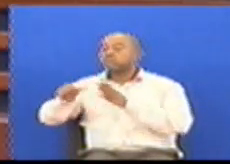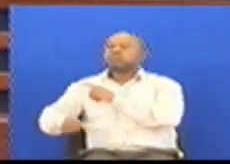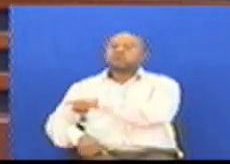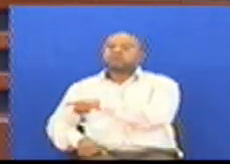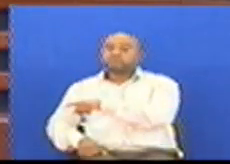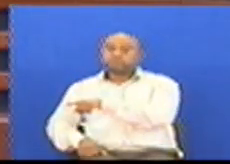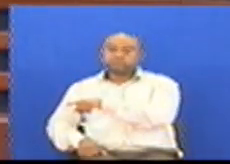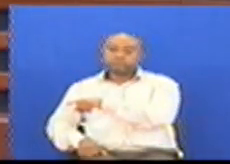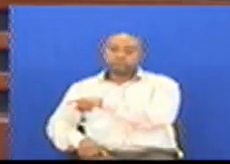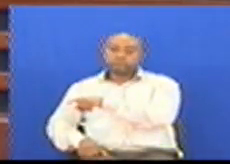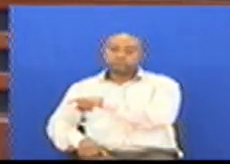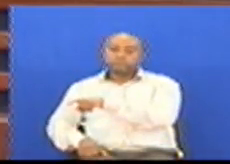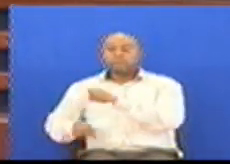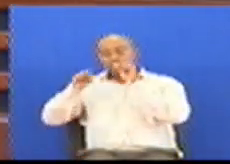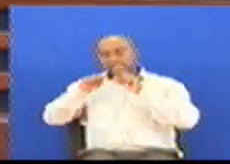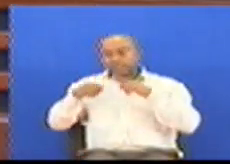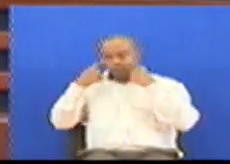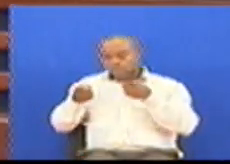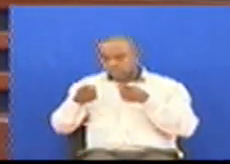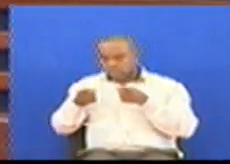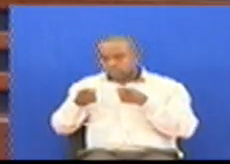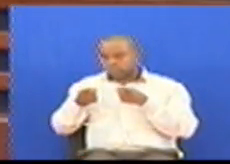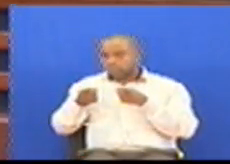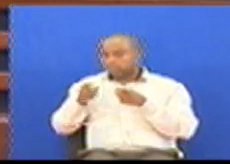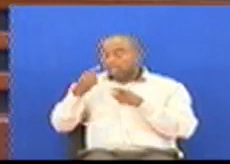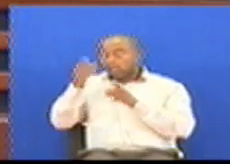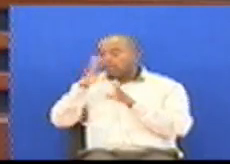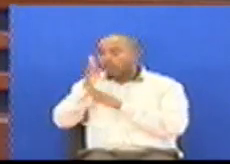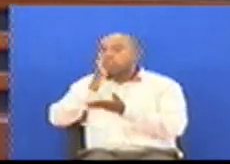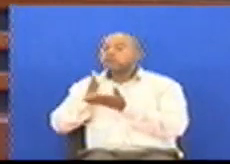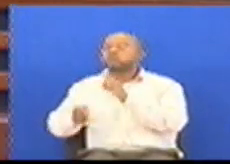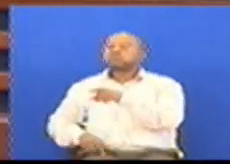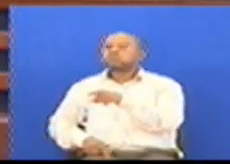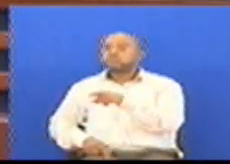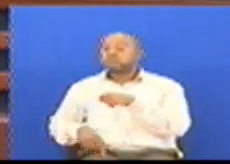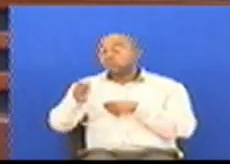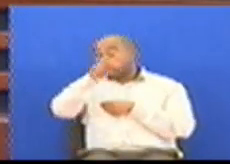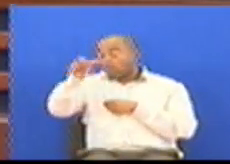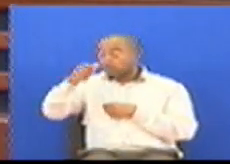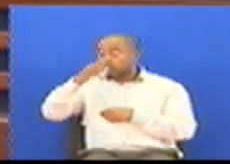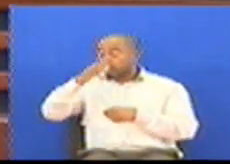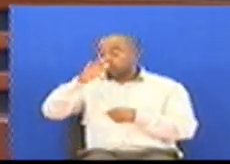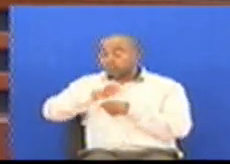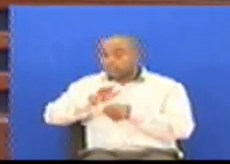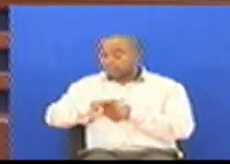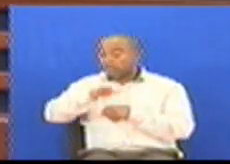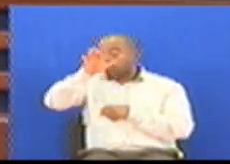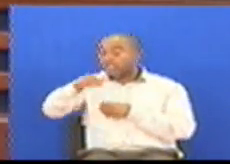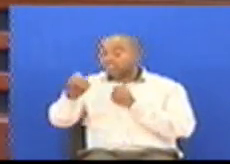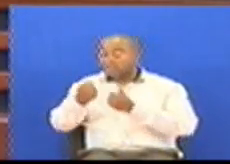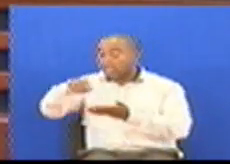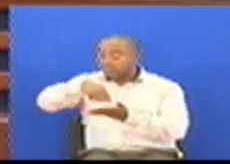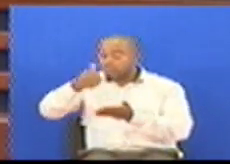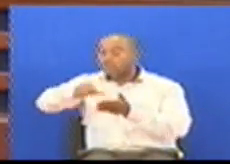waziri hili ulichukue tuone namna ya kurudisha kwenye uhalisia wa bei ili watu wengi wawe comfortable kupaki magari yao mjini